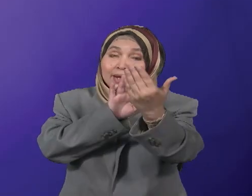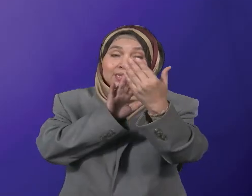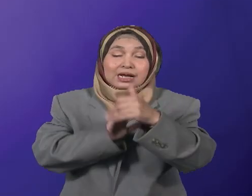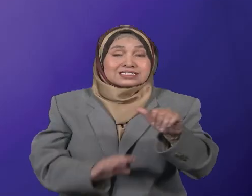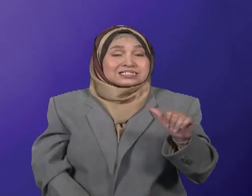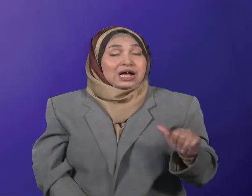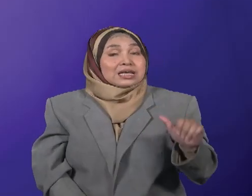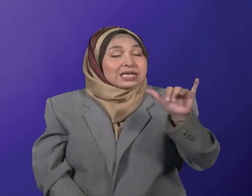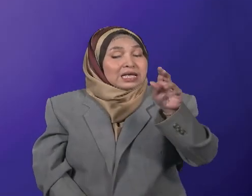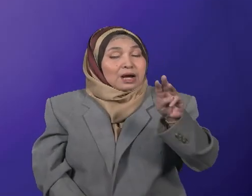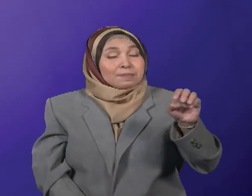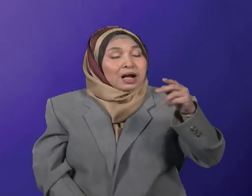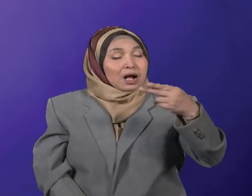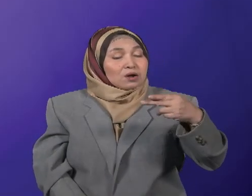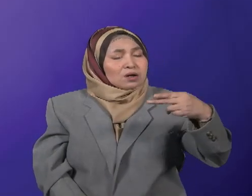1, 2, 3.